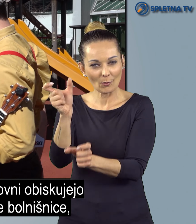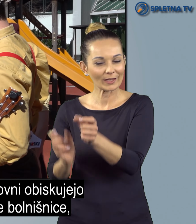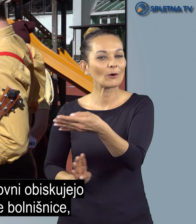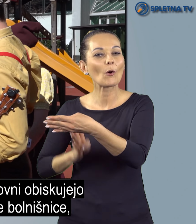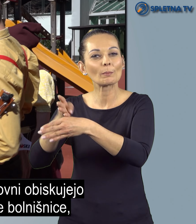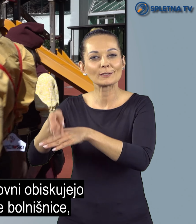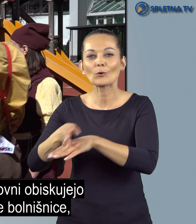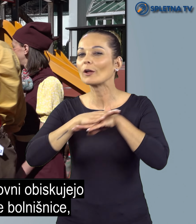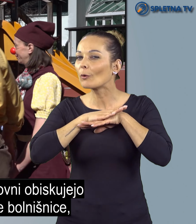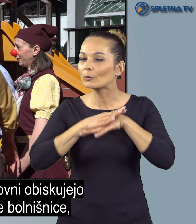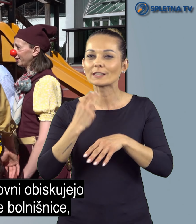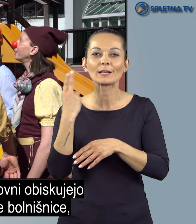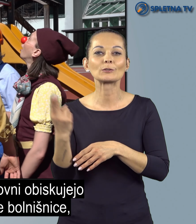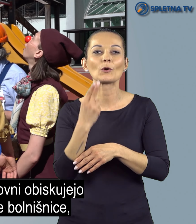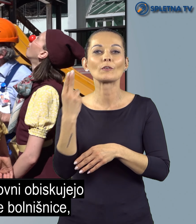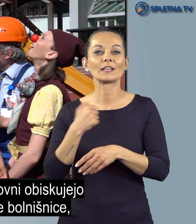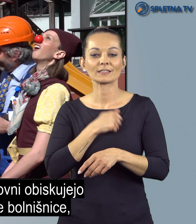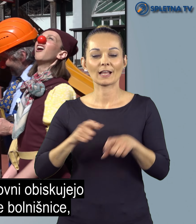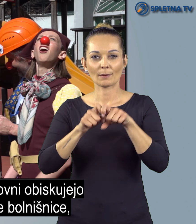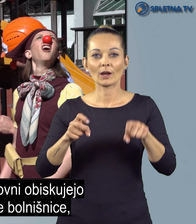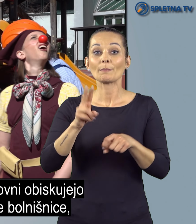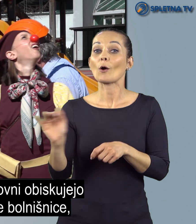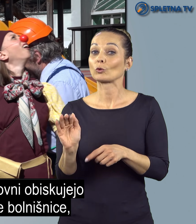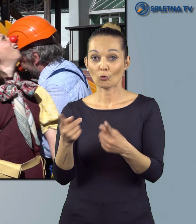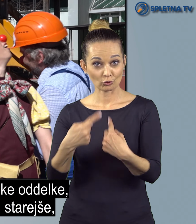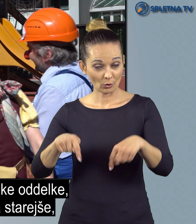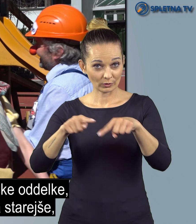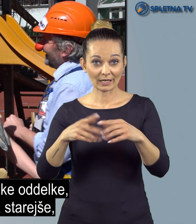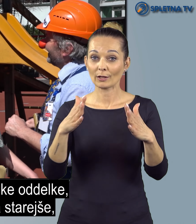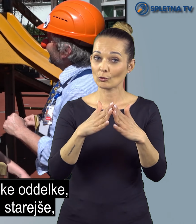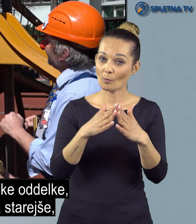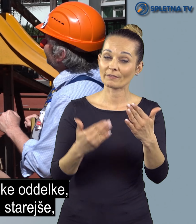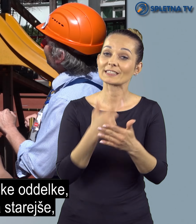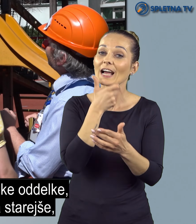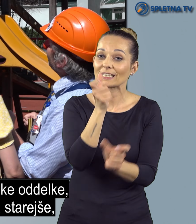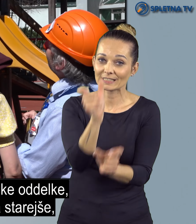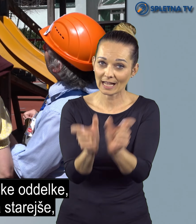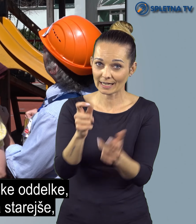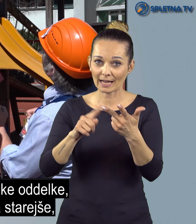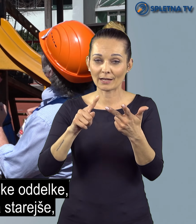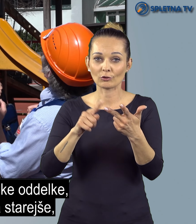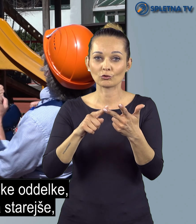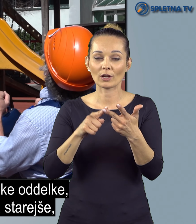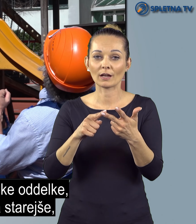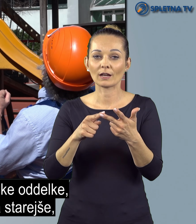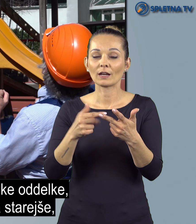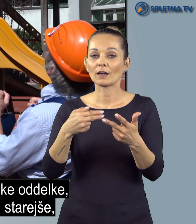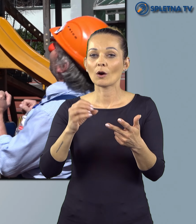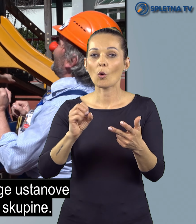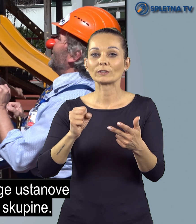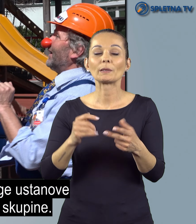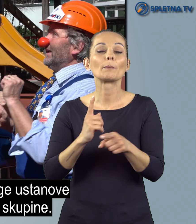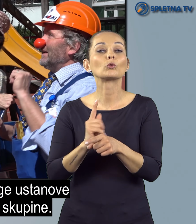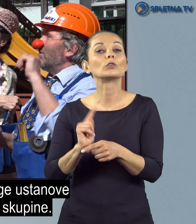Naši klovni obiskujejo vse slovenske bolnišnice, ki imajo otroške oddelke, domove za starejše,